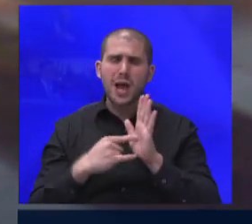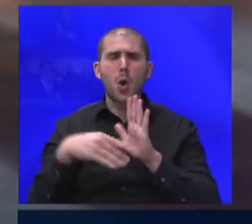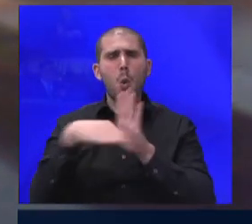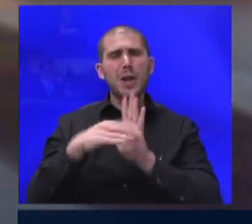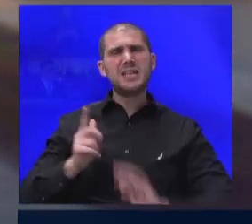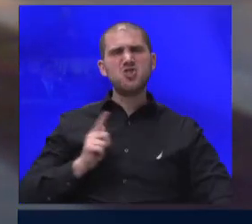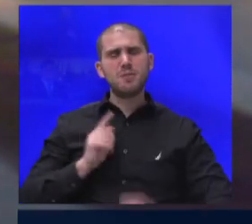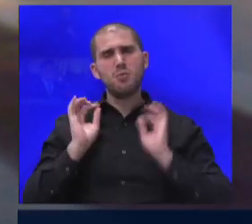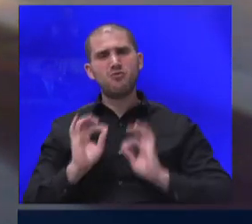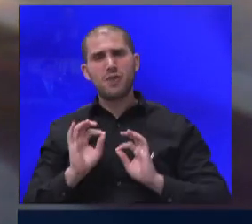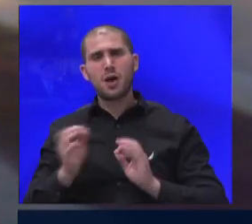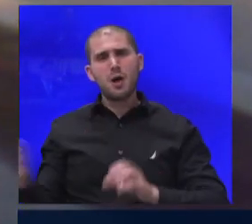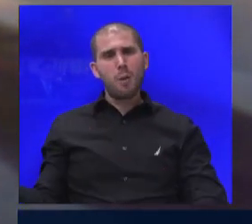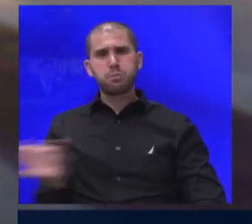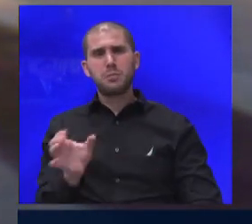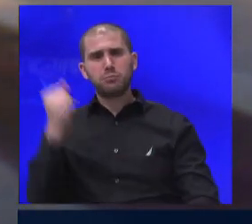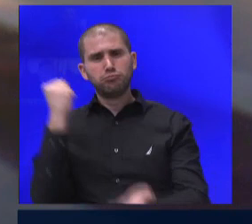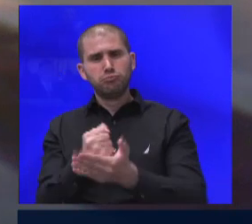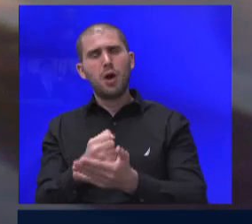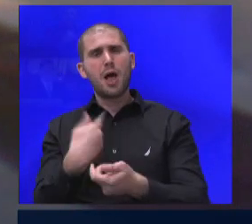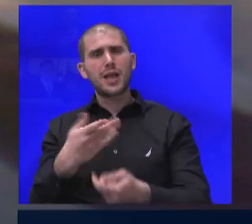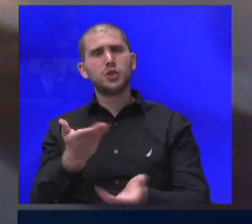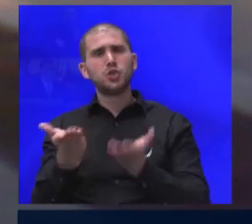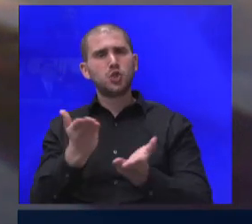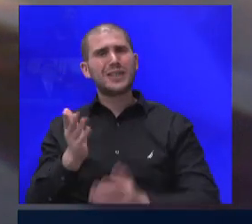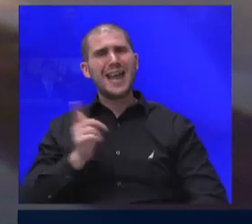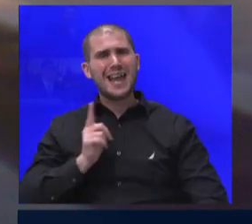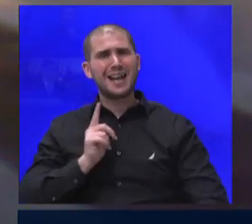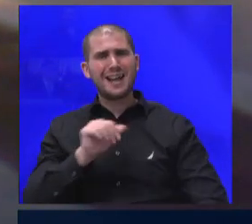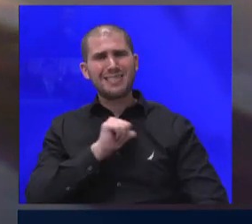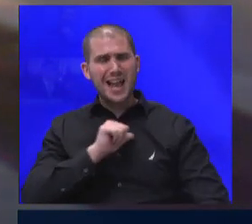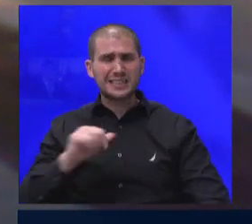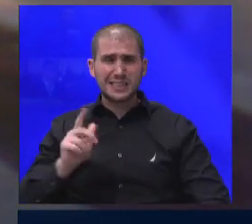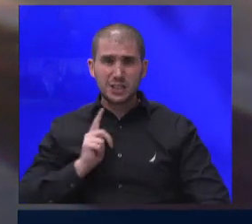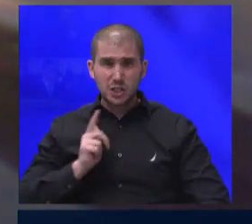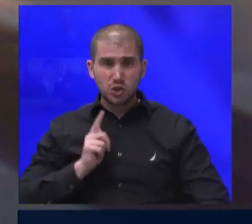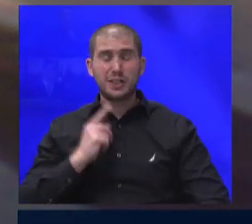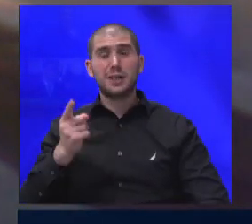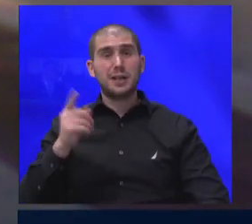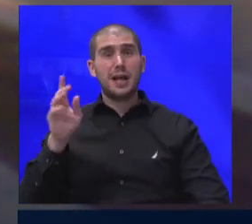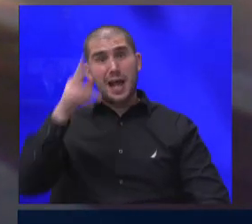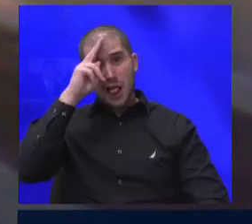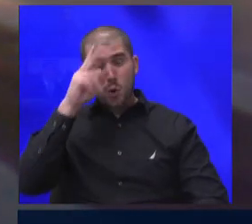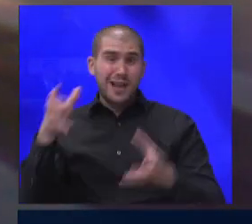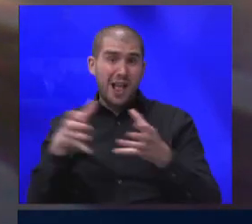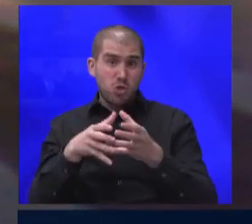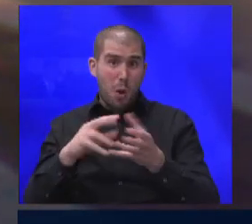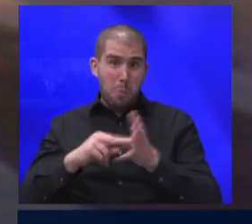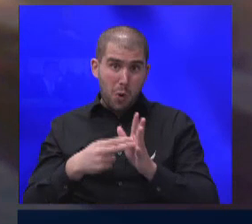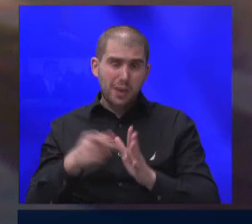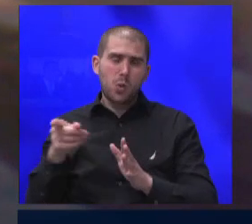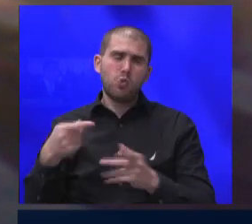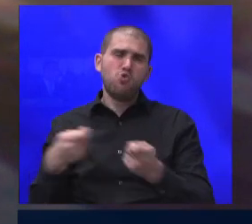מישהו, או בשביל לשרת אינטרס אישי. הליכוד כתנועה פוליטית, בוודאי לא פסול, הוא שותף לגיטימי לממשלה בראשותי.